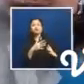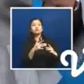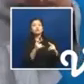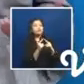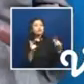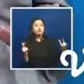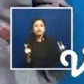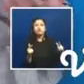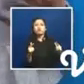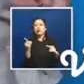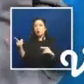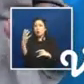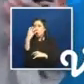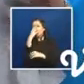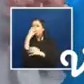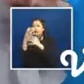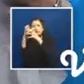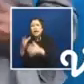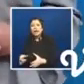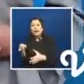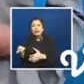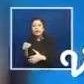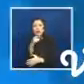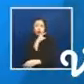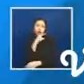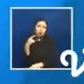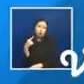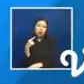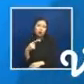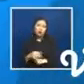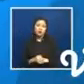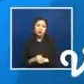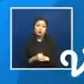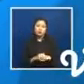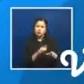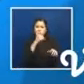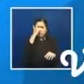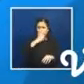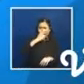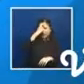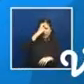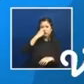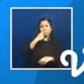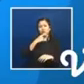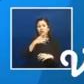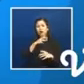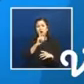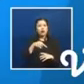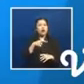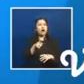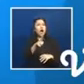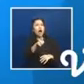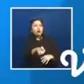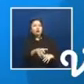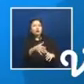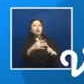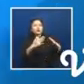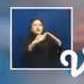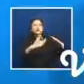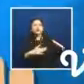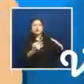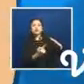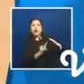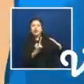dan pasokan oksigen yang kian hari kian menipis. Banyak pasien COVID-19 yang terpaksa harus menjalankan isolasi mandiri di